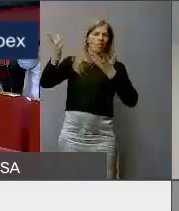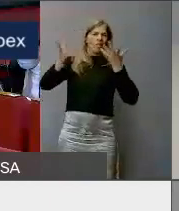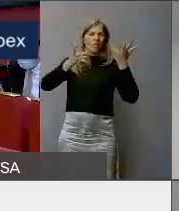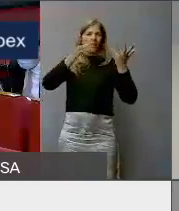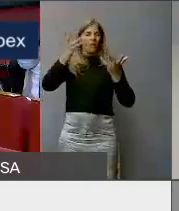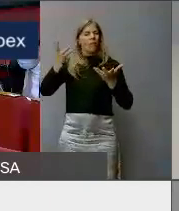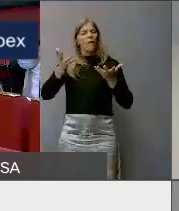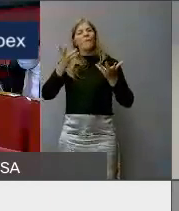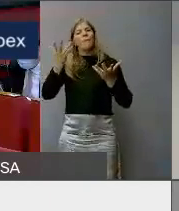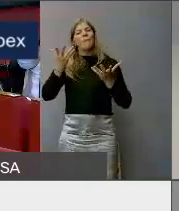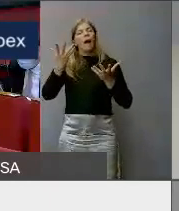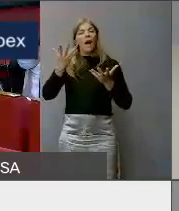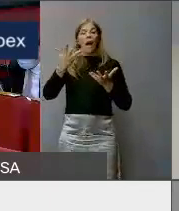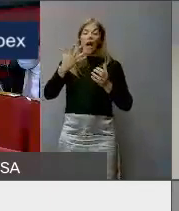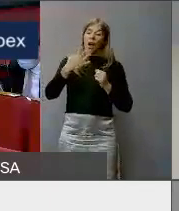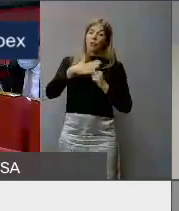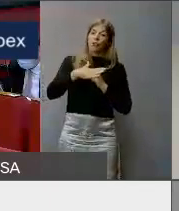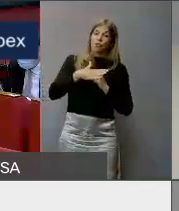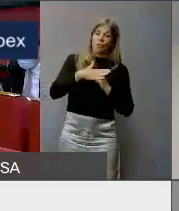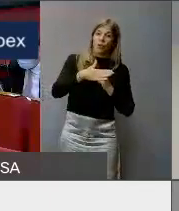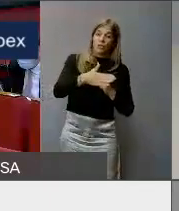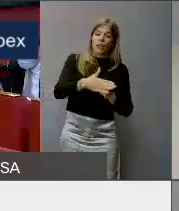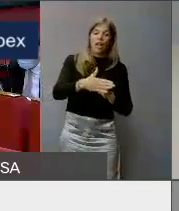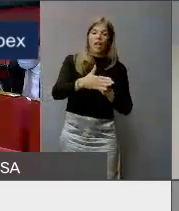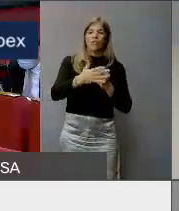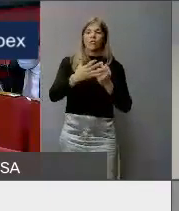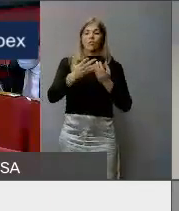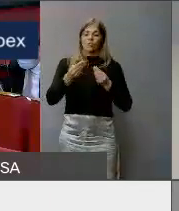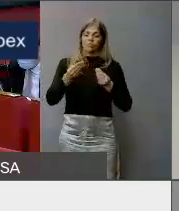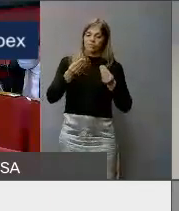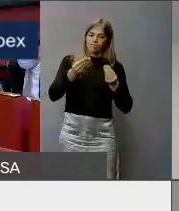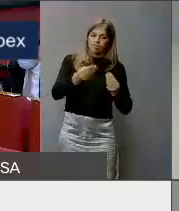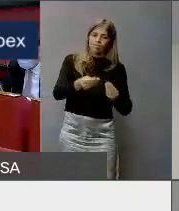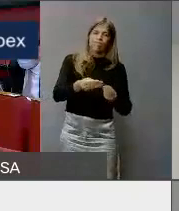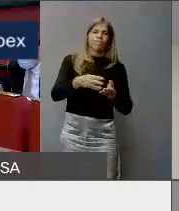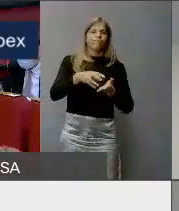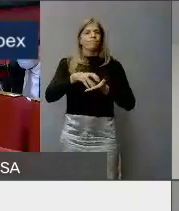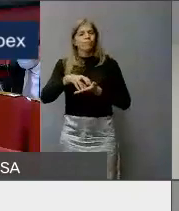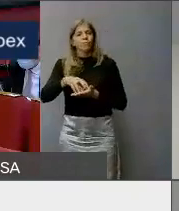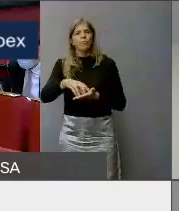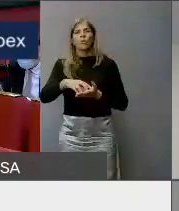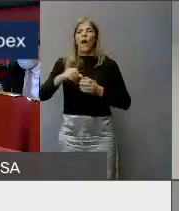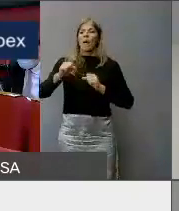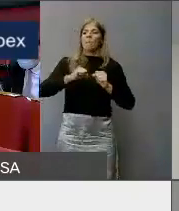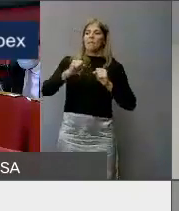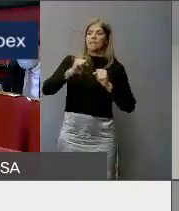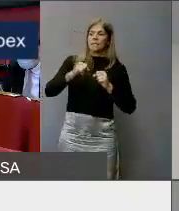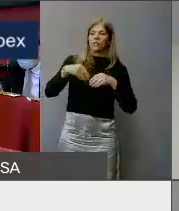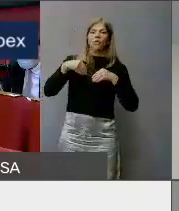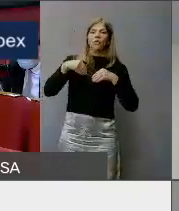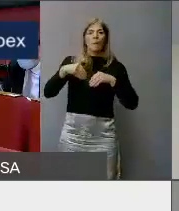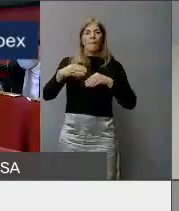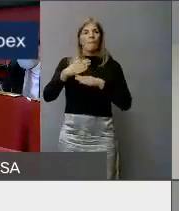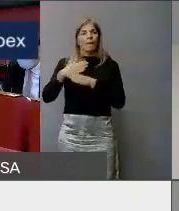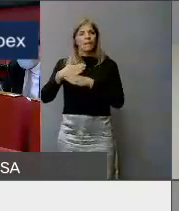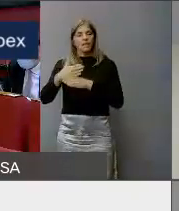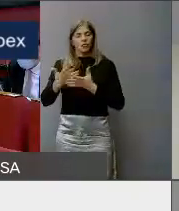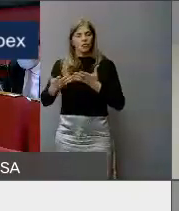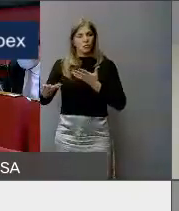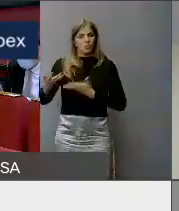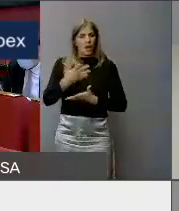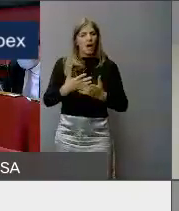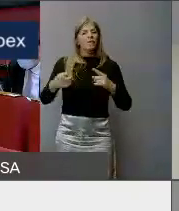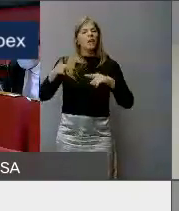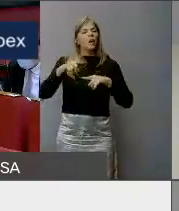e la co progettazione e l'amministrazione partecipata e tutte le norme relative al codice